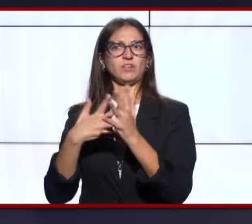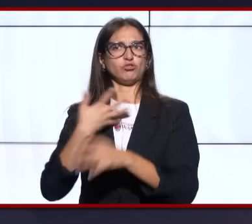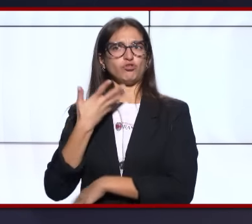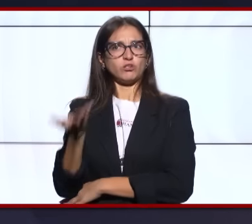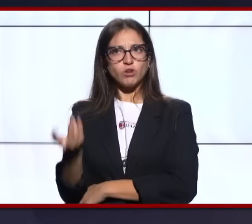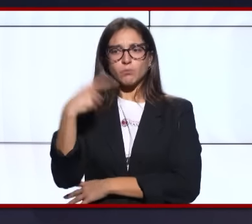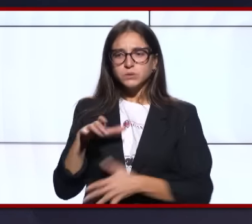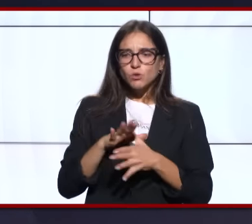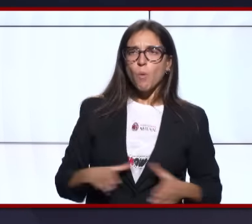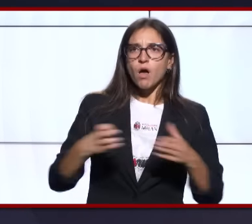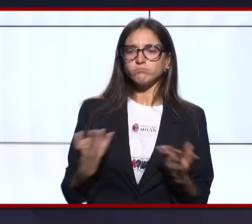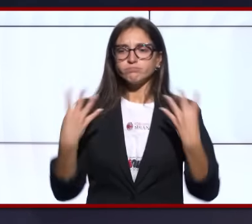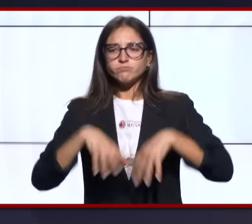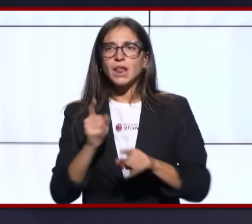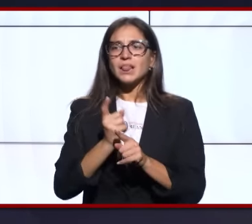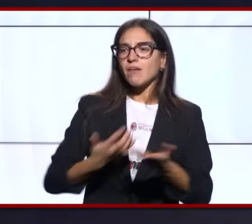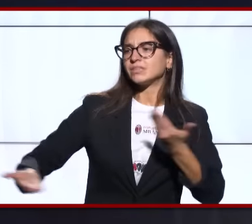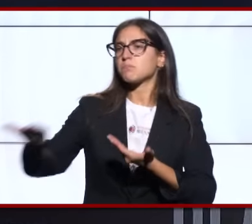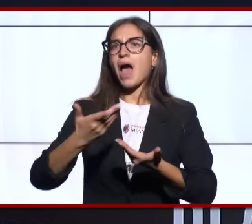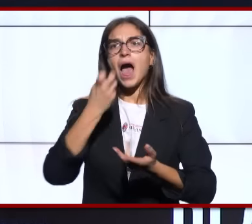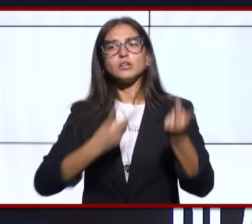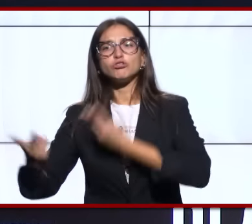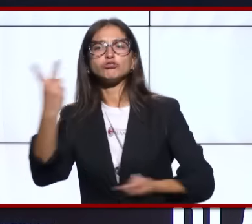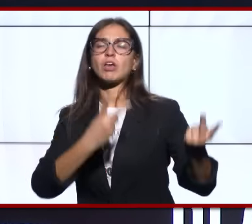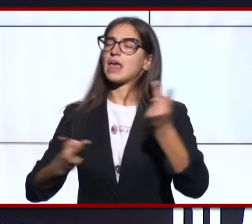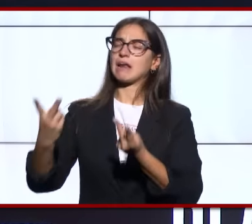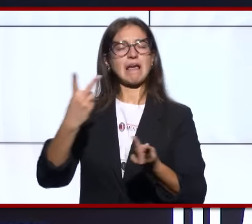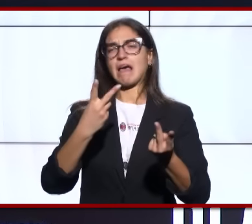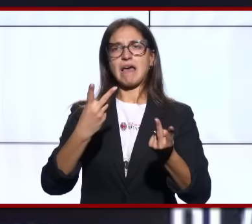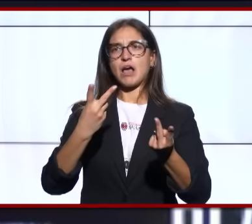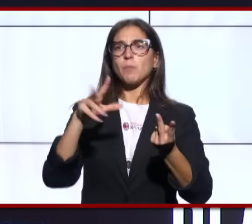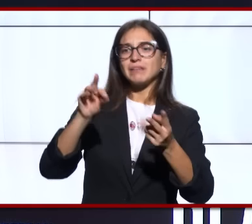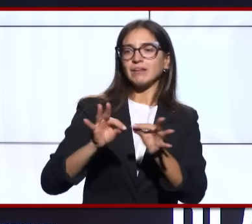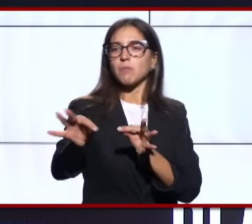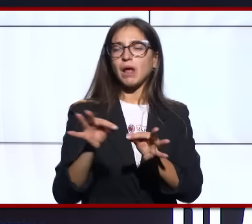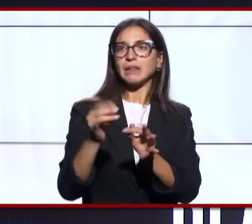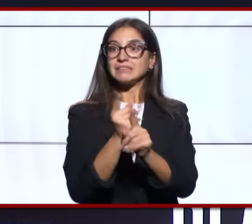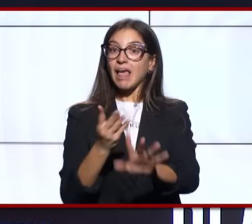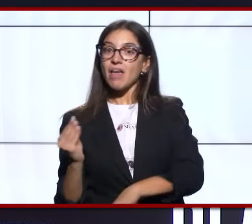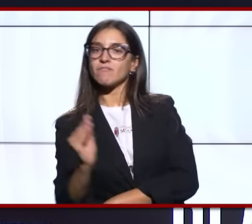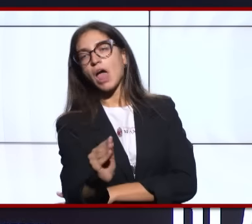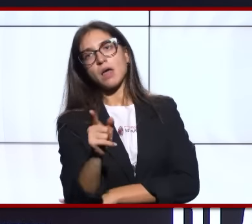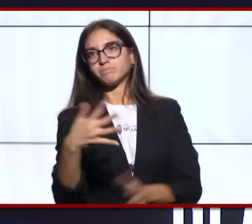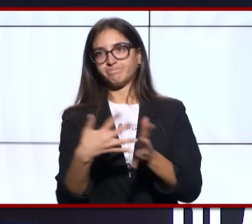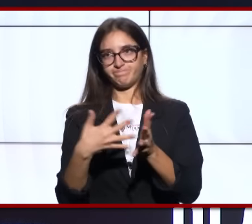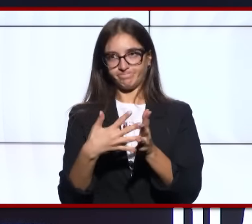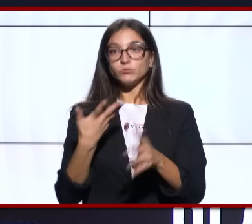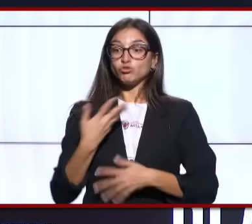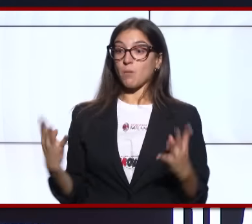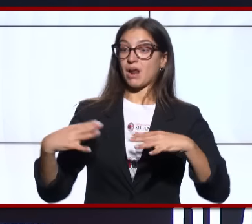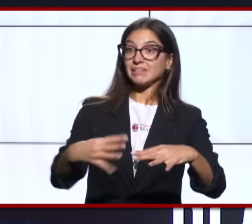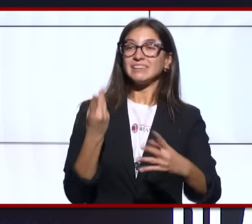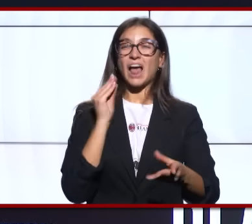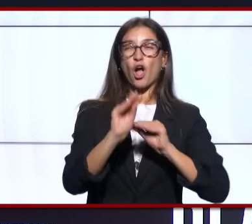di cercare cercare le spazio dopo succede partita con tanti con tanti gol è vero ma